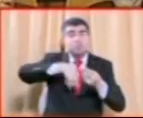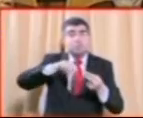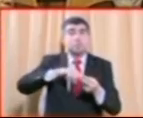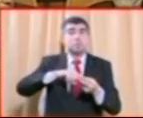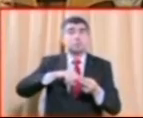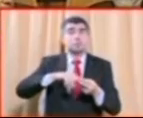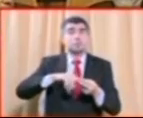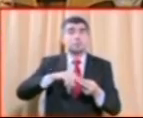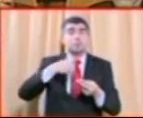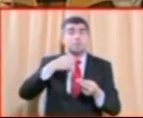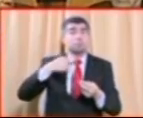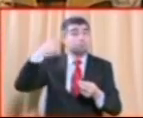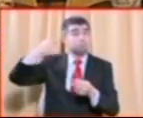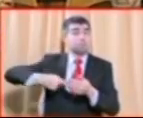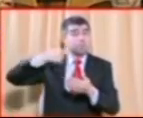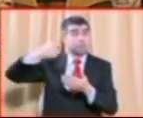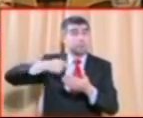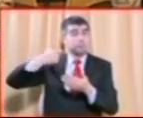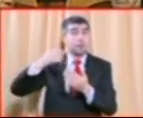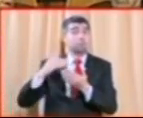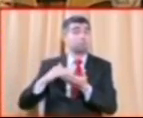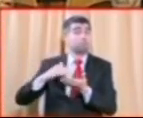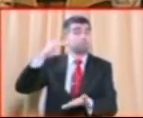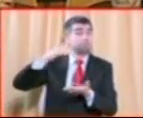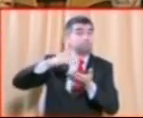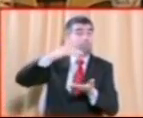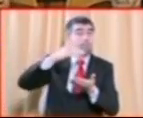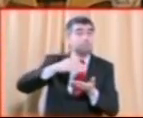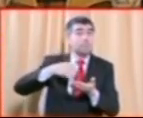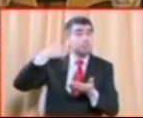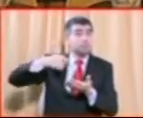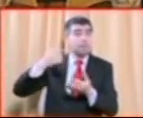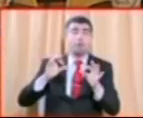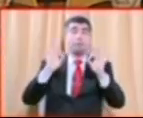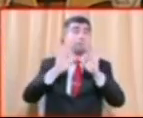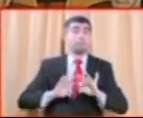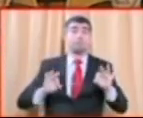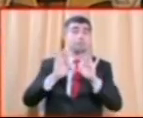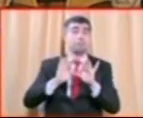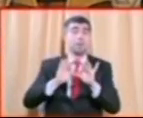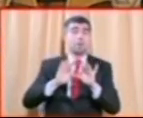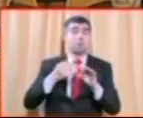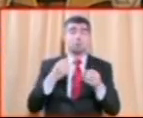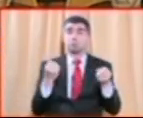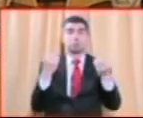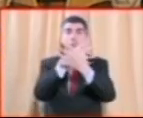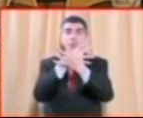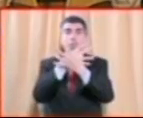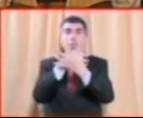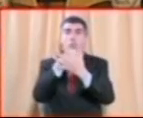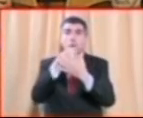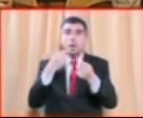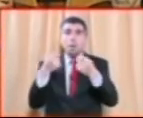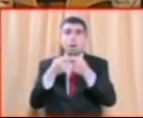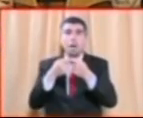في المستحقات المالية الشهرية، ولكن النسبة الأعظم منها هي تعويضات. كيتفاجئوا الناس أنهم بمجرد ما